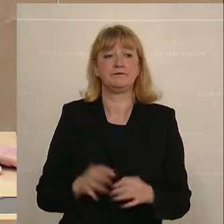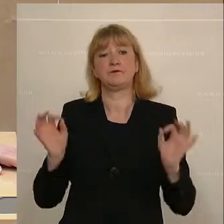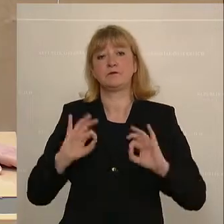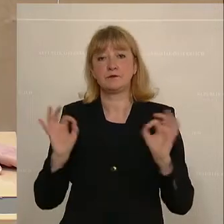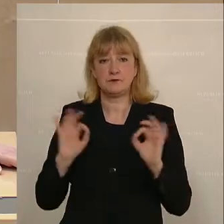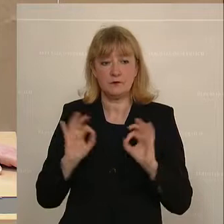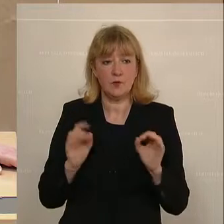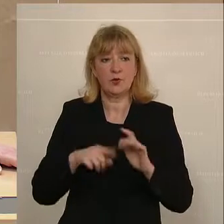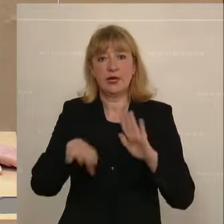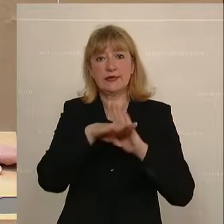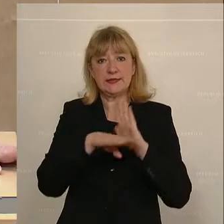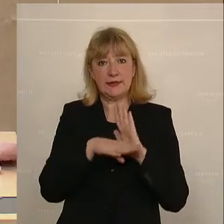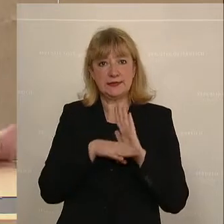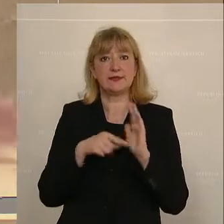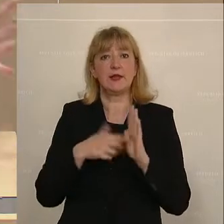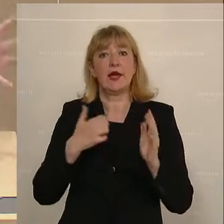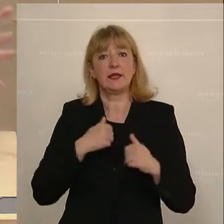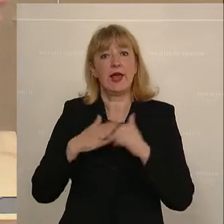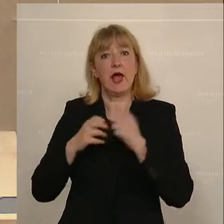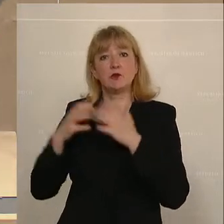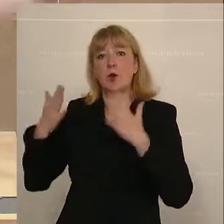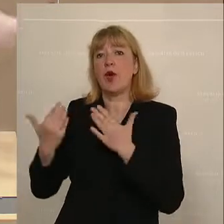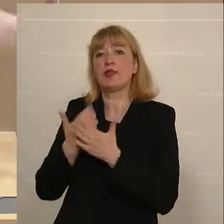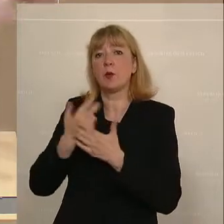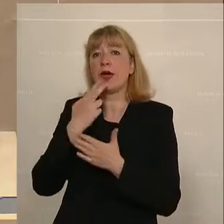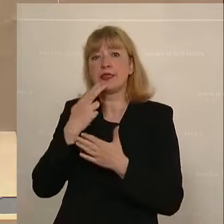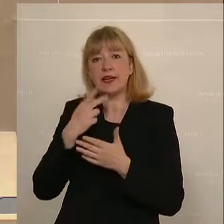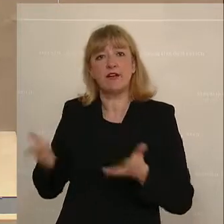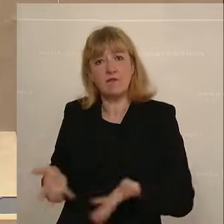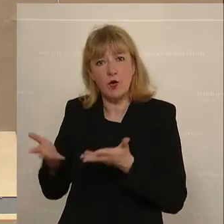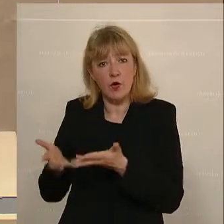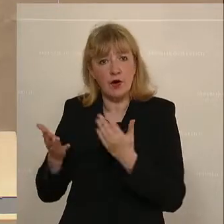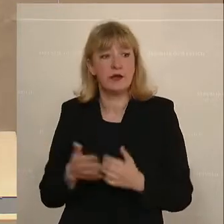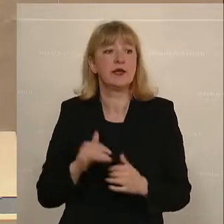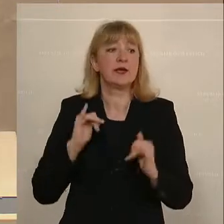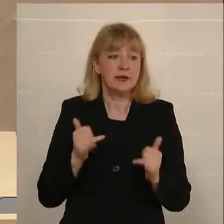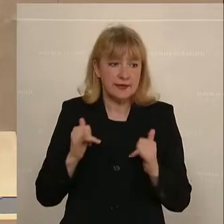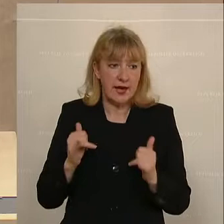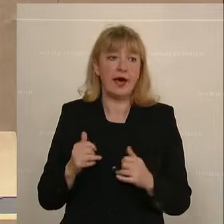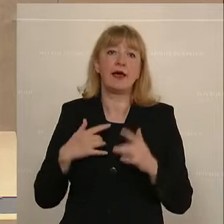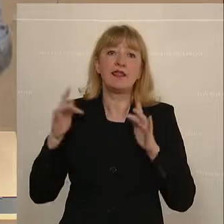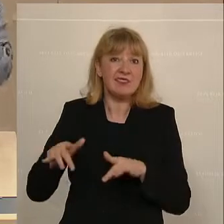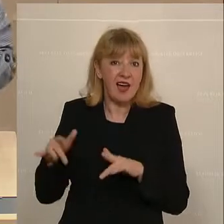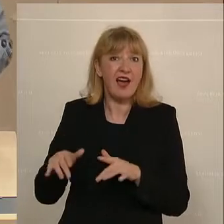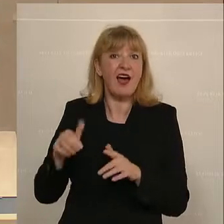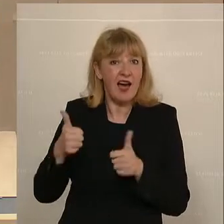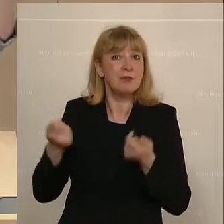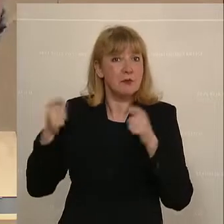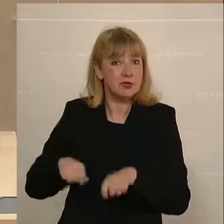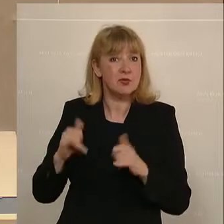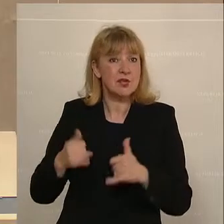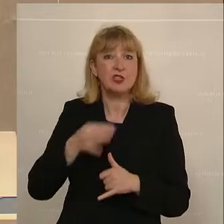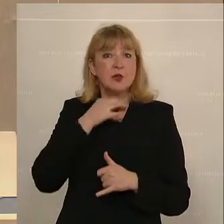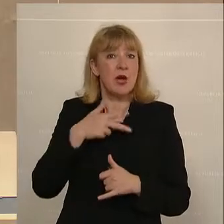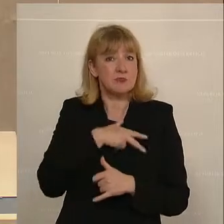Oder ein Gesetz, das endlich den Ausbau der erneuerbaren Energien vorantreibt. Und ja, da haben wir sogar eines beschlossen, auch mit Stimmen